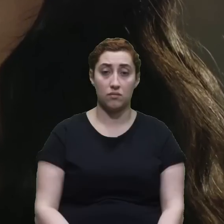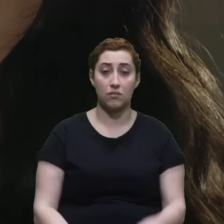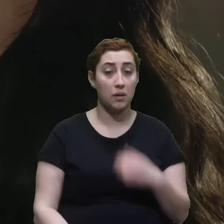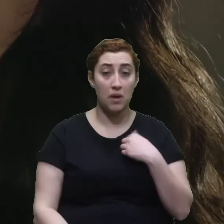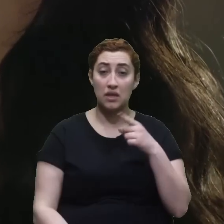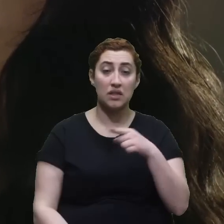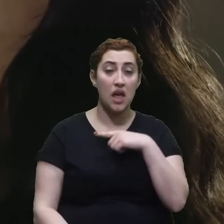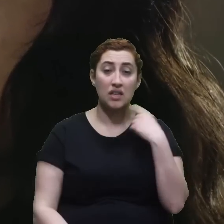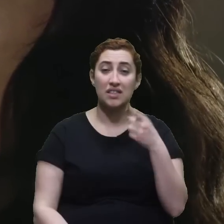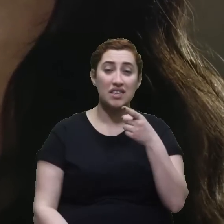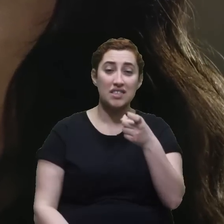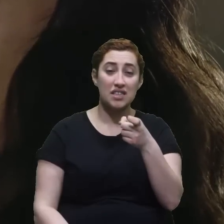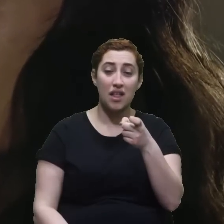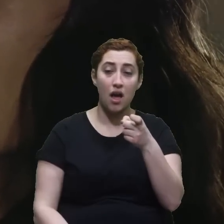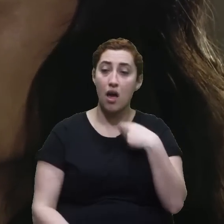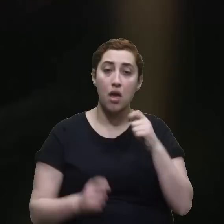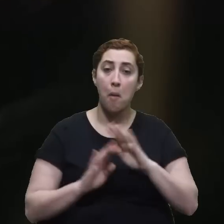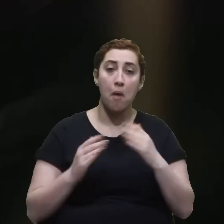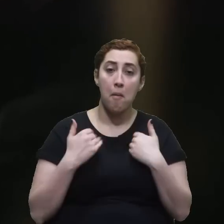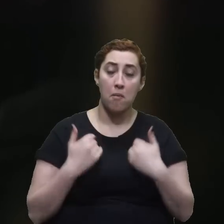Ben sana asla silah doğrultamazdım.